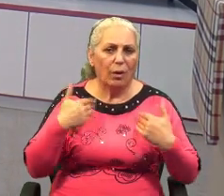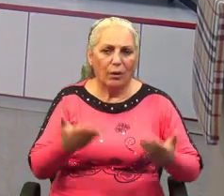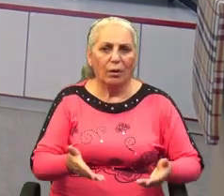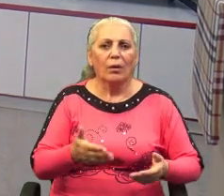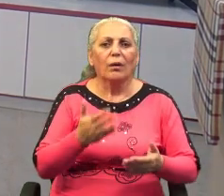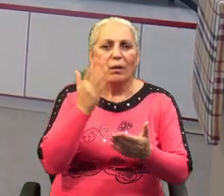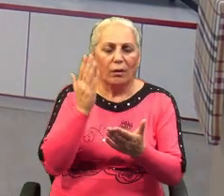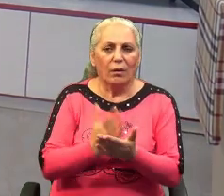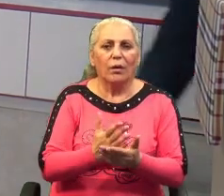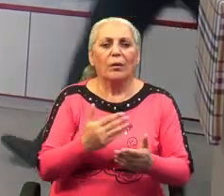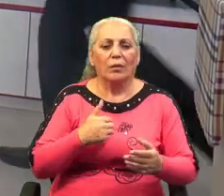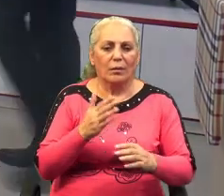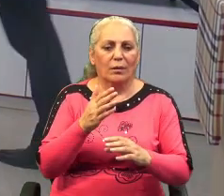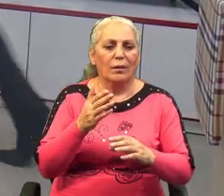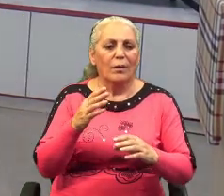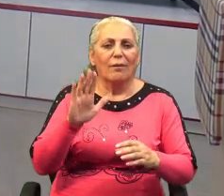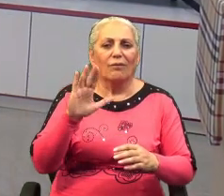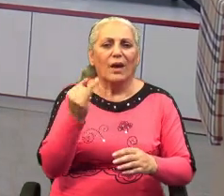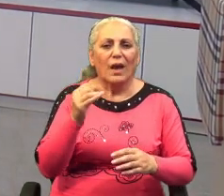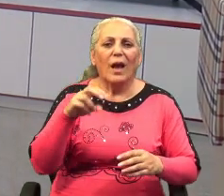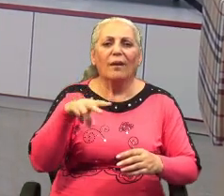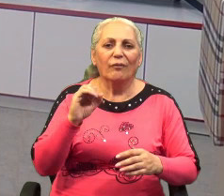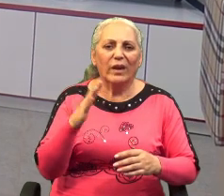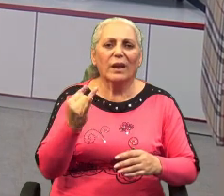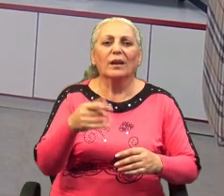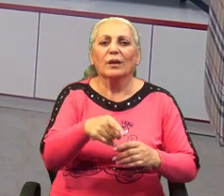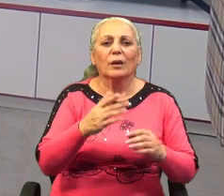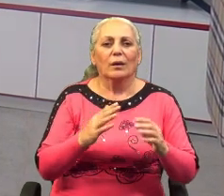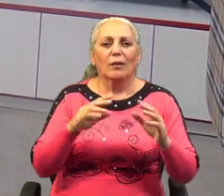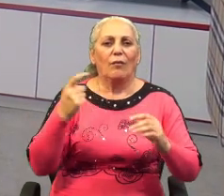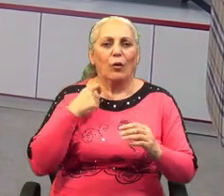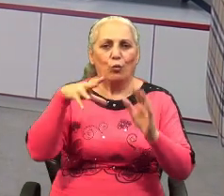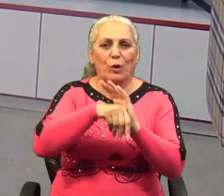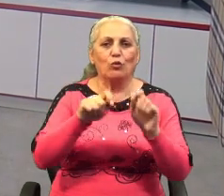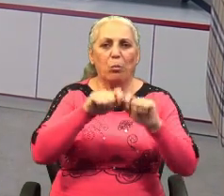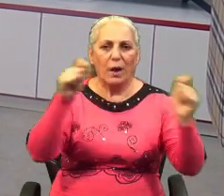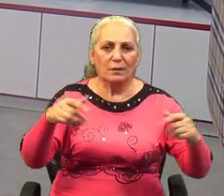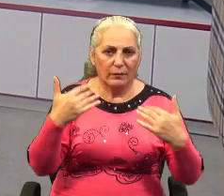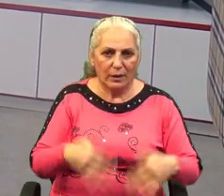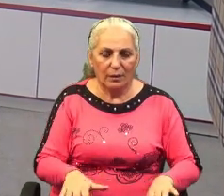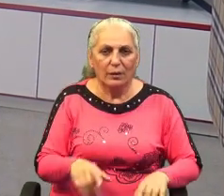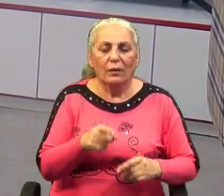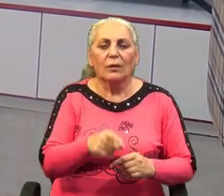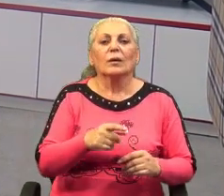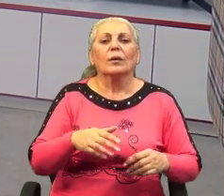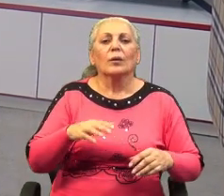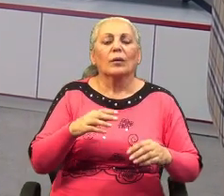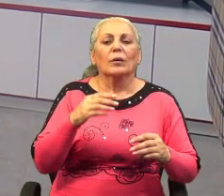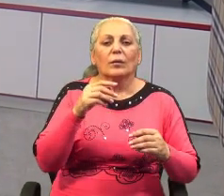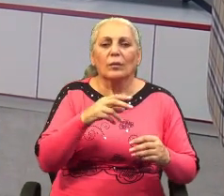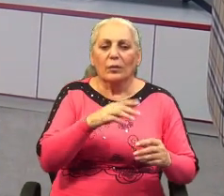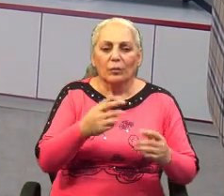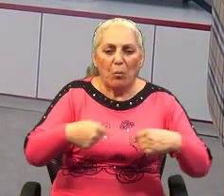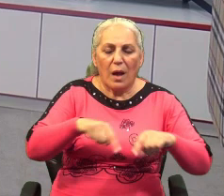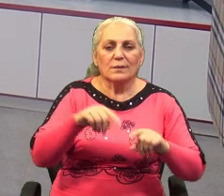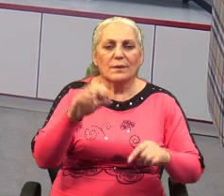մտավ Վանաձոր։ Սա և ոչ միայն վանաձորցիների, այդ լորվա մարզ, ամբողջ մարզի համար VLV-ն այն ընկերությունն